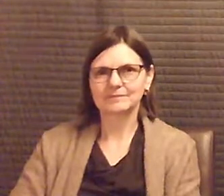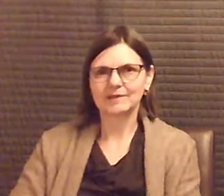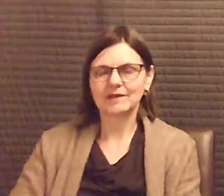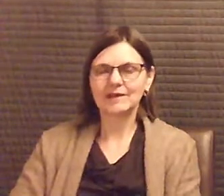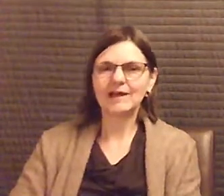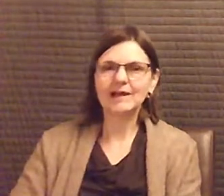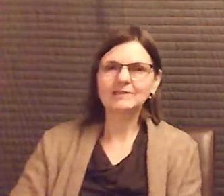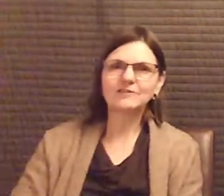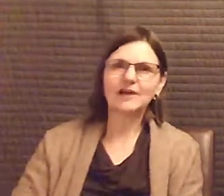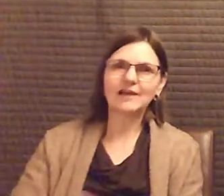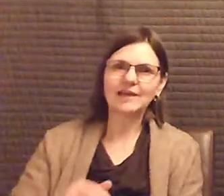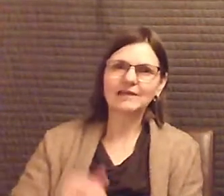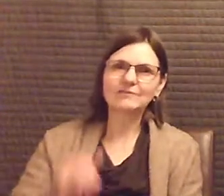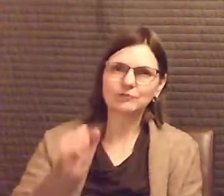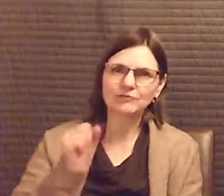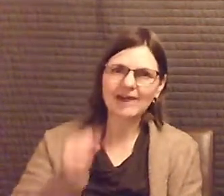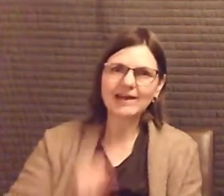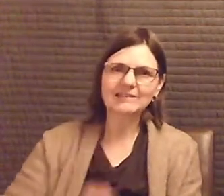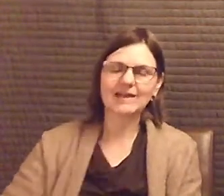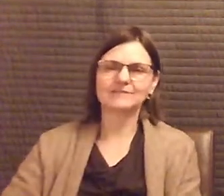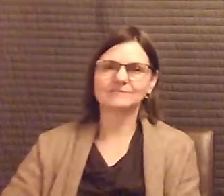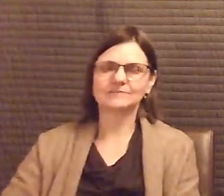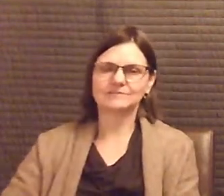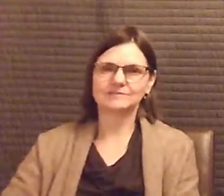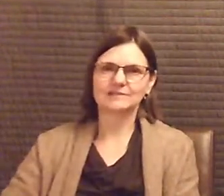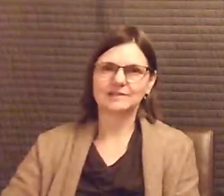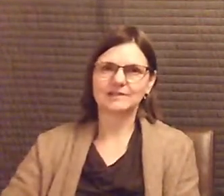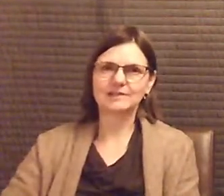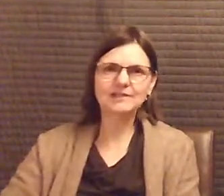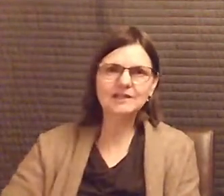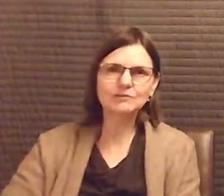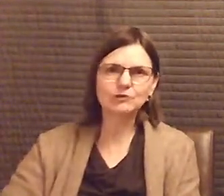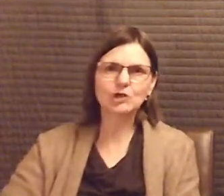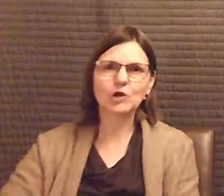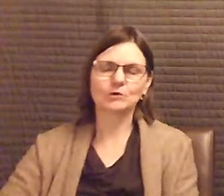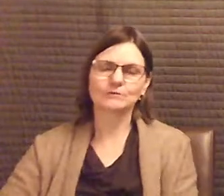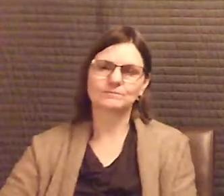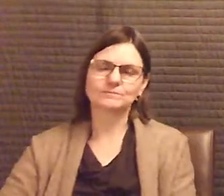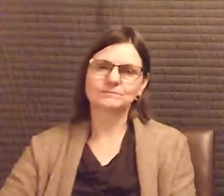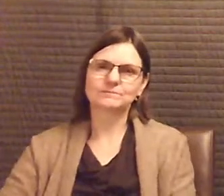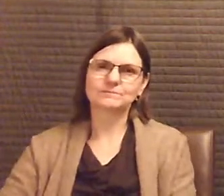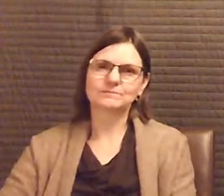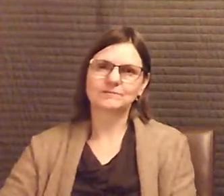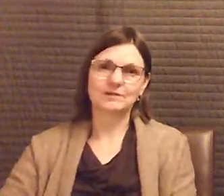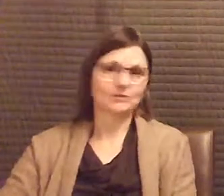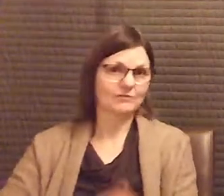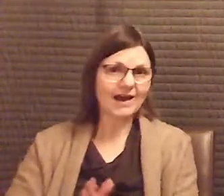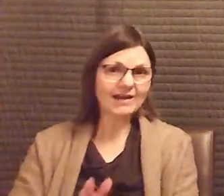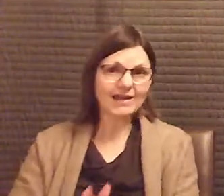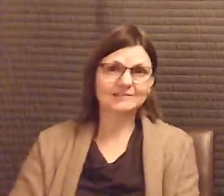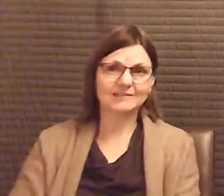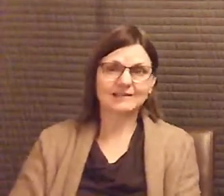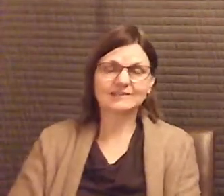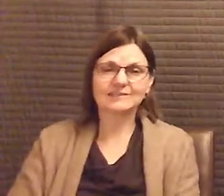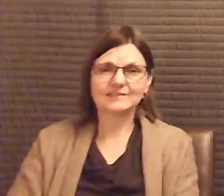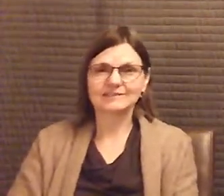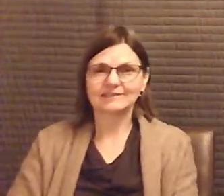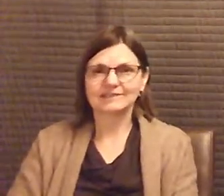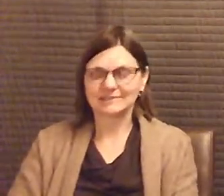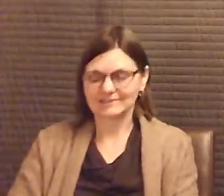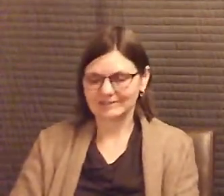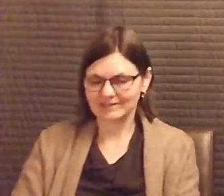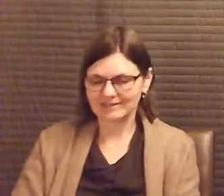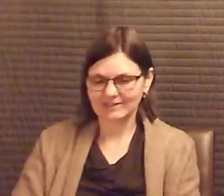teams laten we alleen voor de waarheid en nacht belang niet voor de lucht de trotse waarheid zephyrs